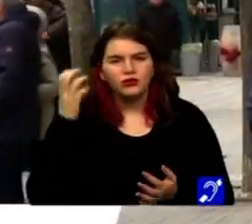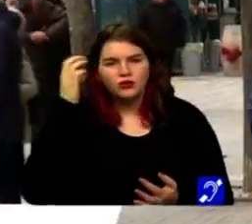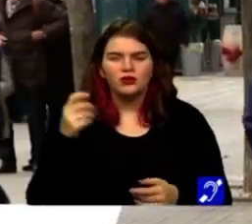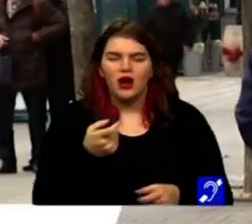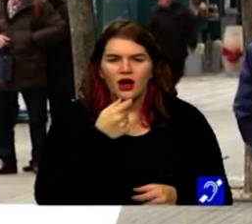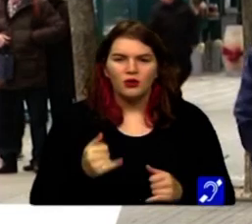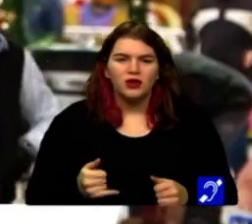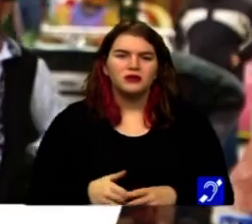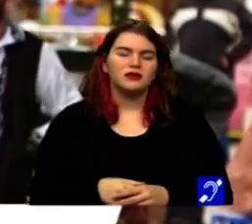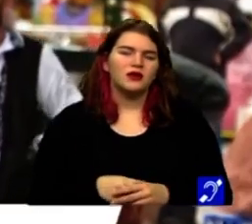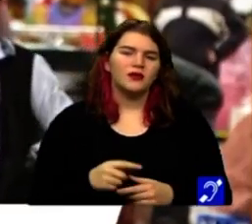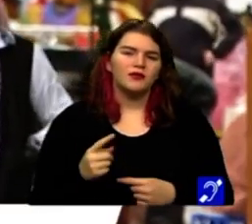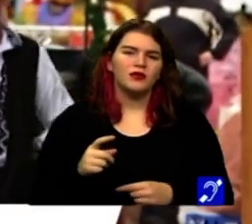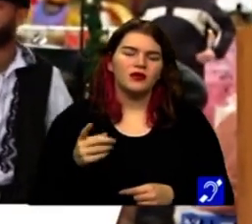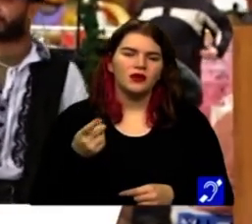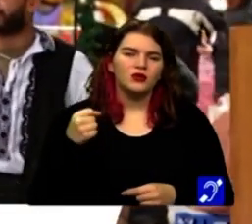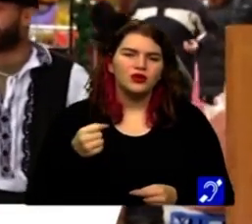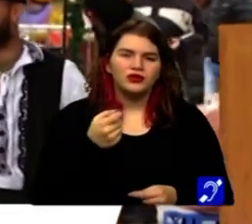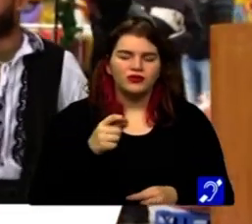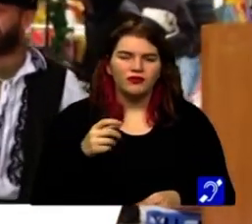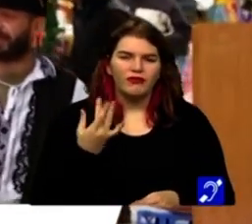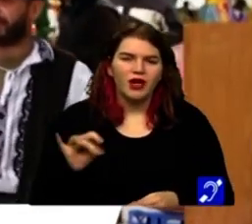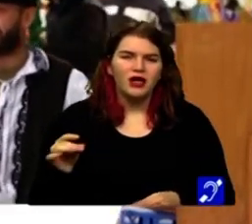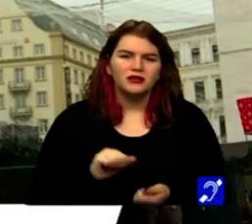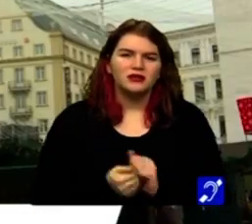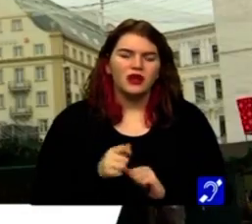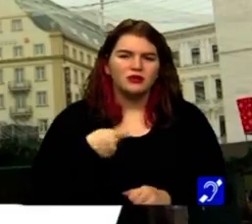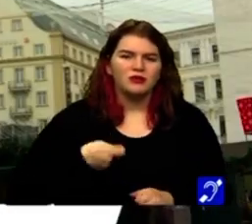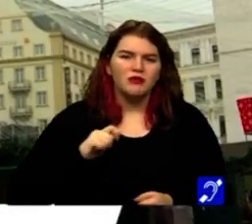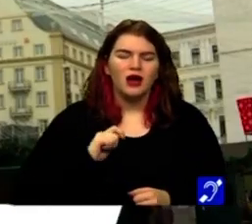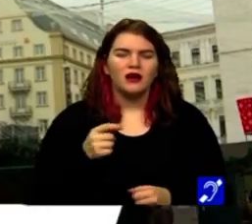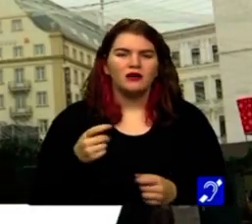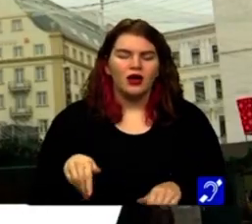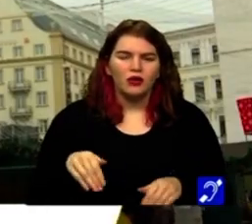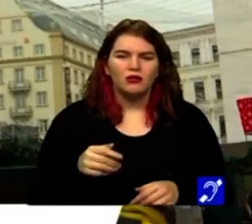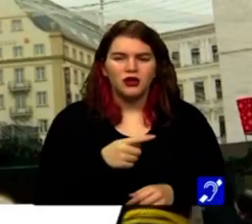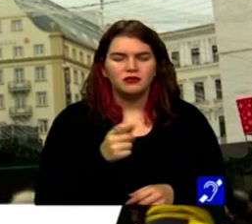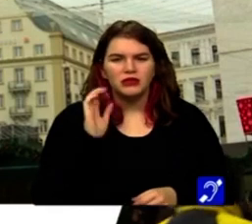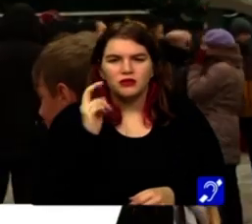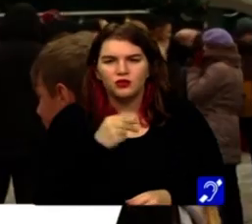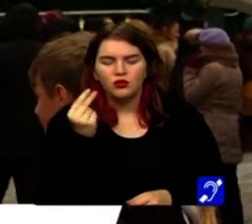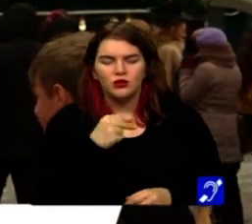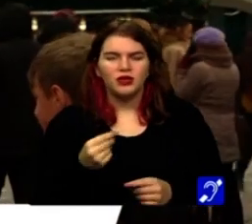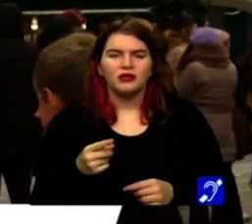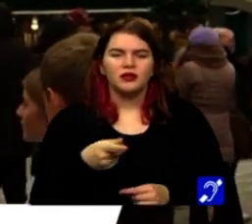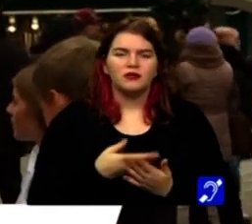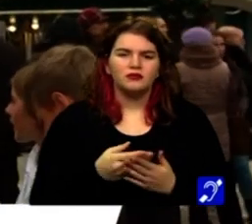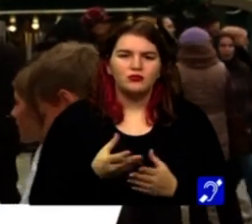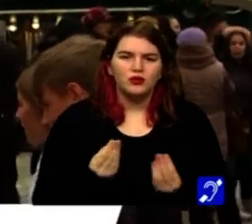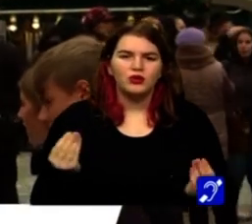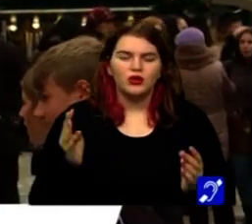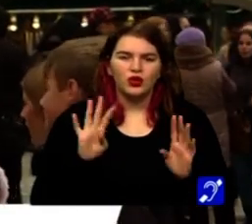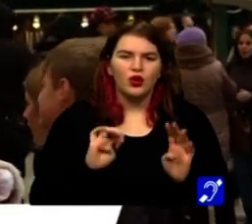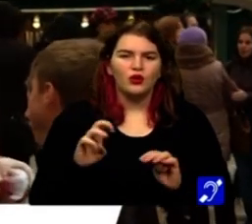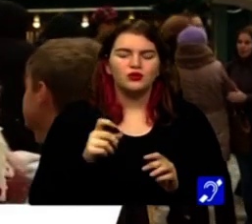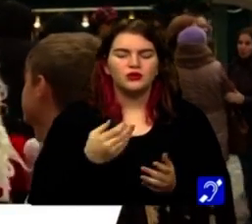an. Și turiști din Franța sau Spania au ajuns aici weekendul acesta și au avut ce vedea. Capitala Banatului se laudă cu peste 900 de